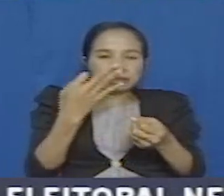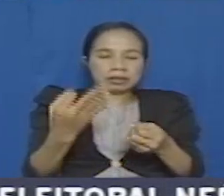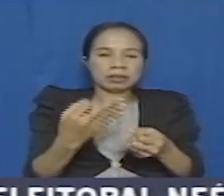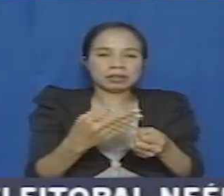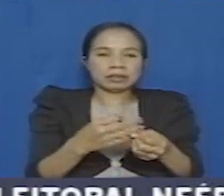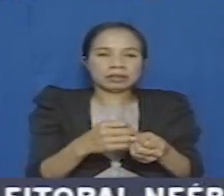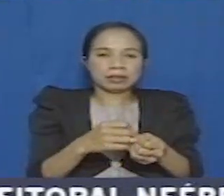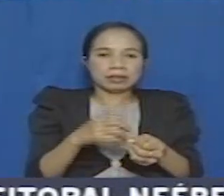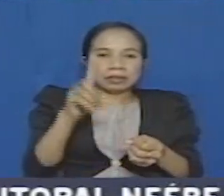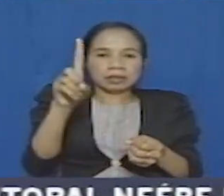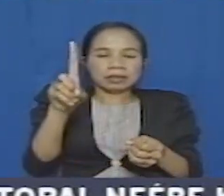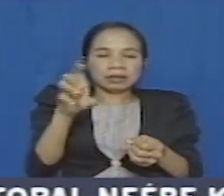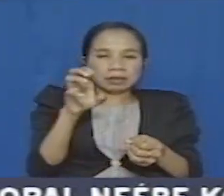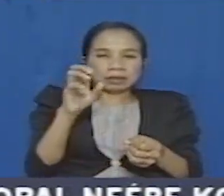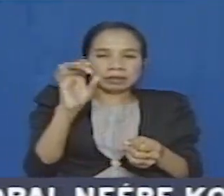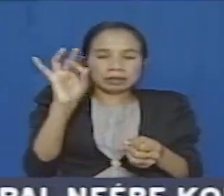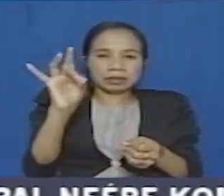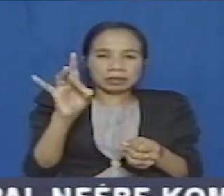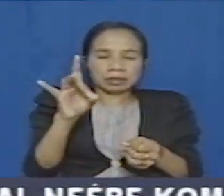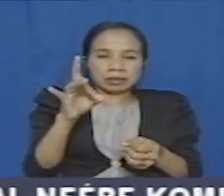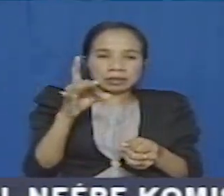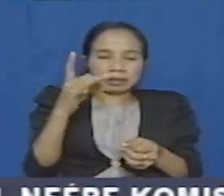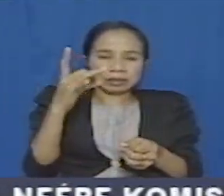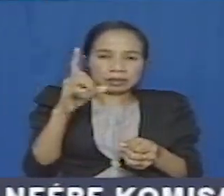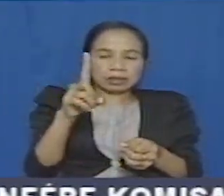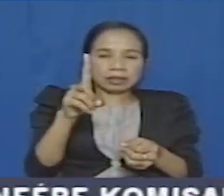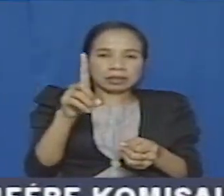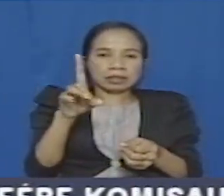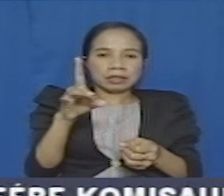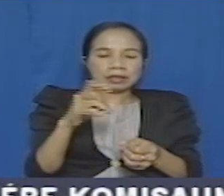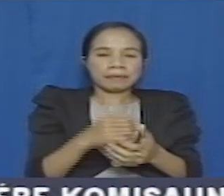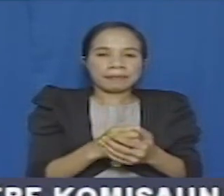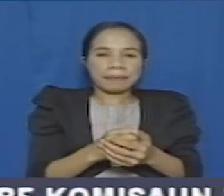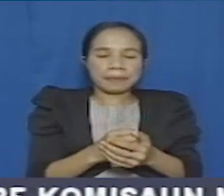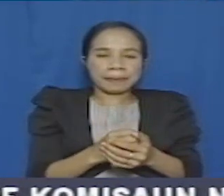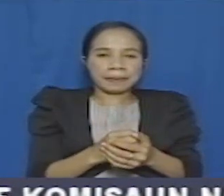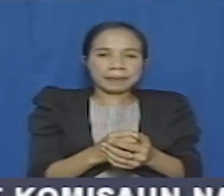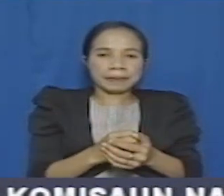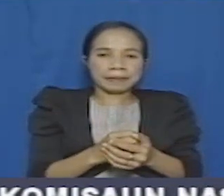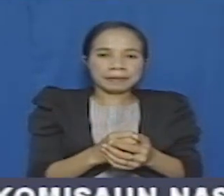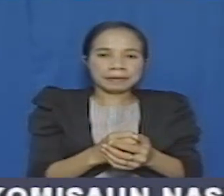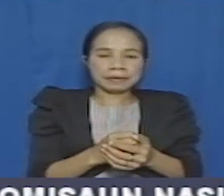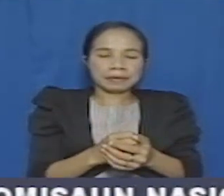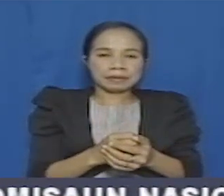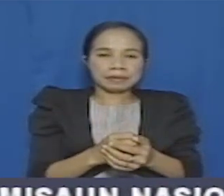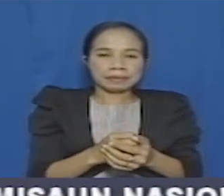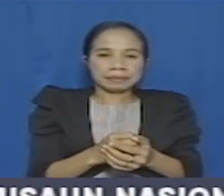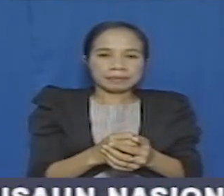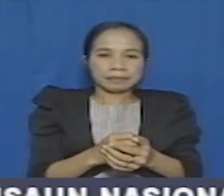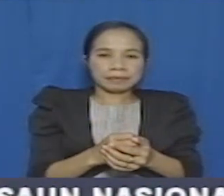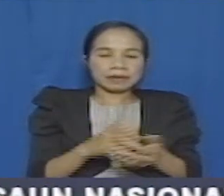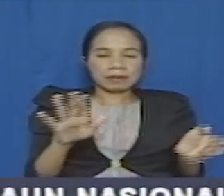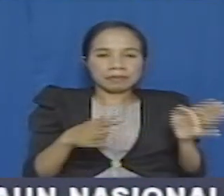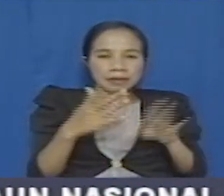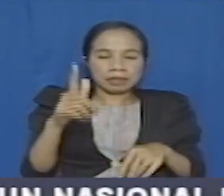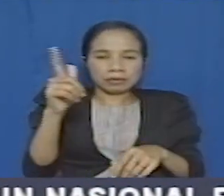confirmado, rihunsan nulu recém ida atusida, caso ativo, rihungida walu nulu recém hat. No caso cumulativo,